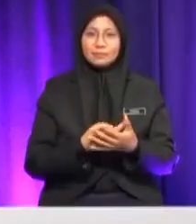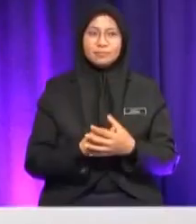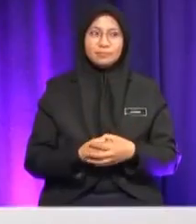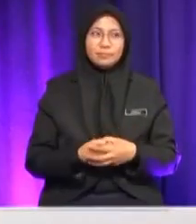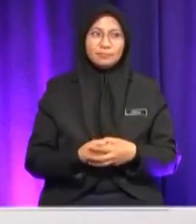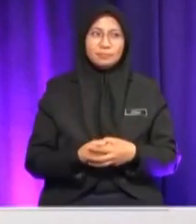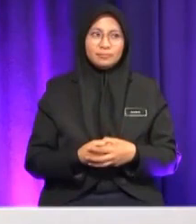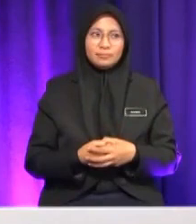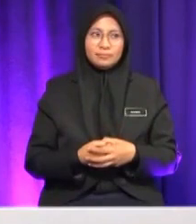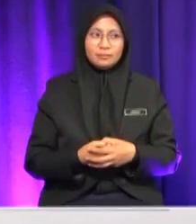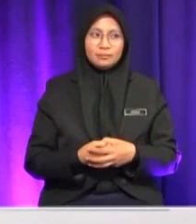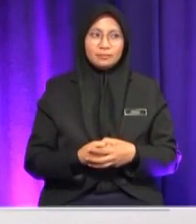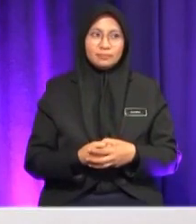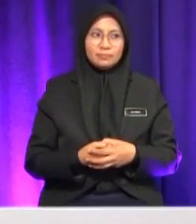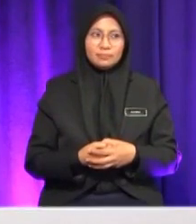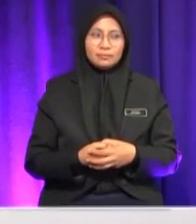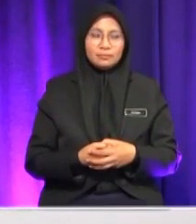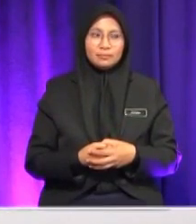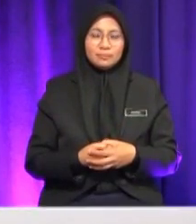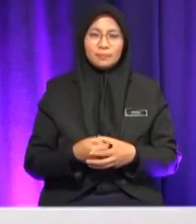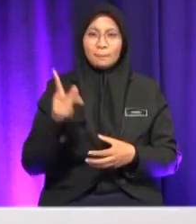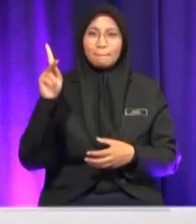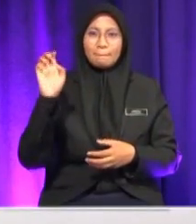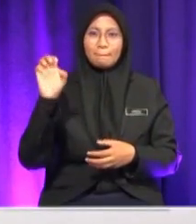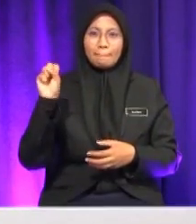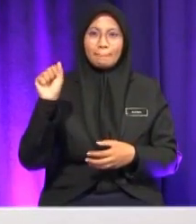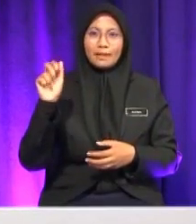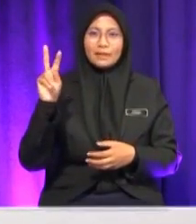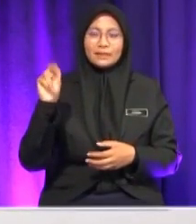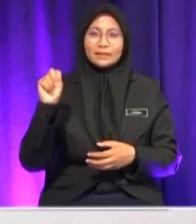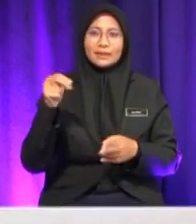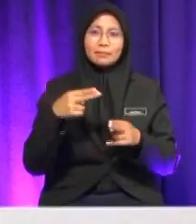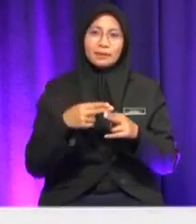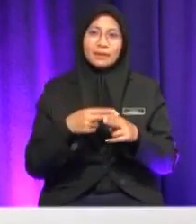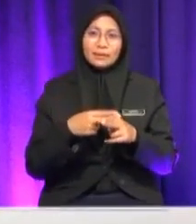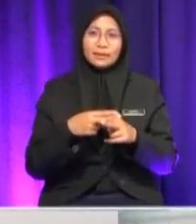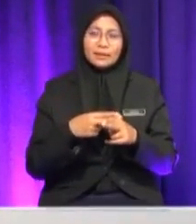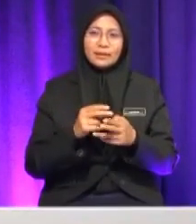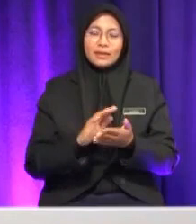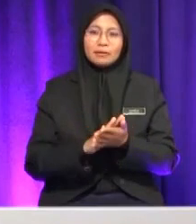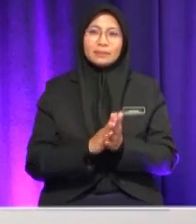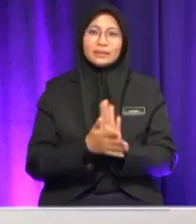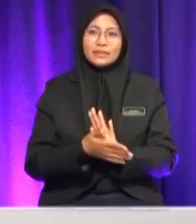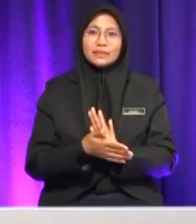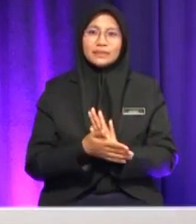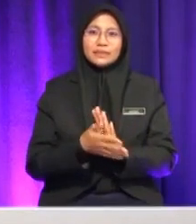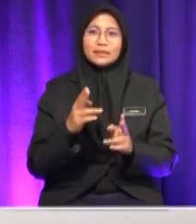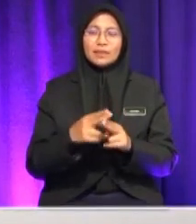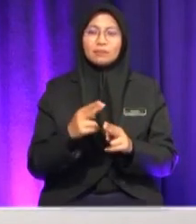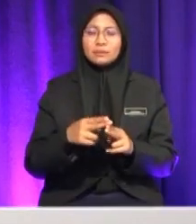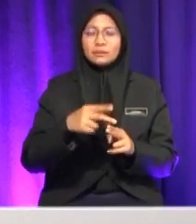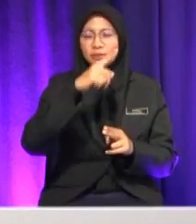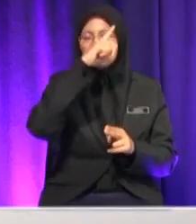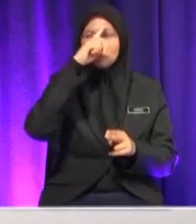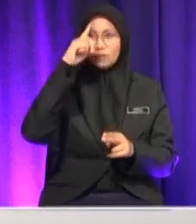Okey, kesan daripada jangka pendek ialah nama seseorang individu itu akan disenarai hitam di sebuah bank. So, selepas itu individu